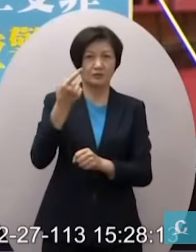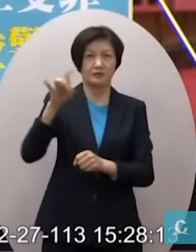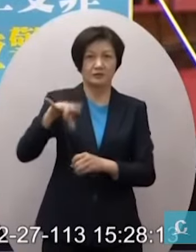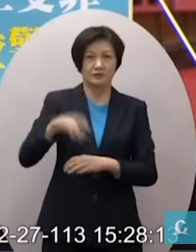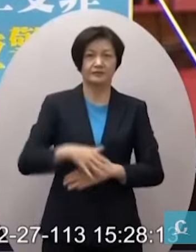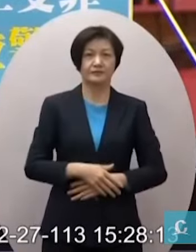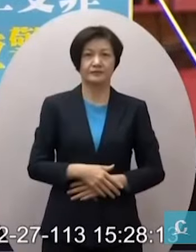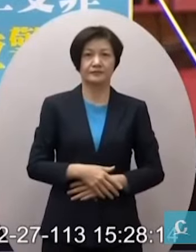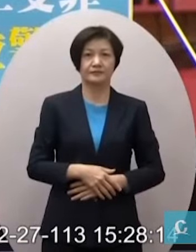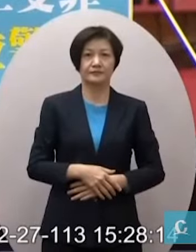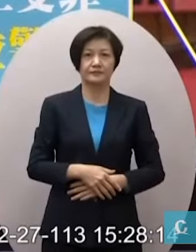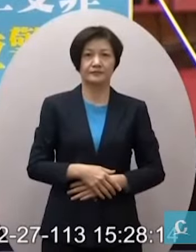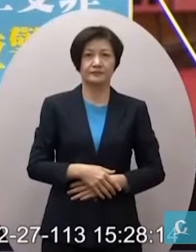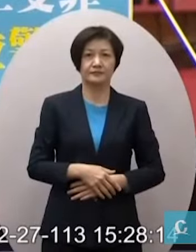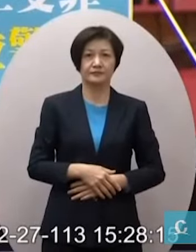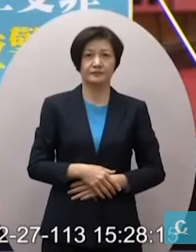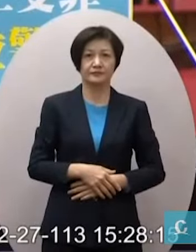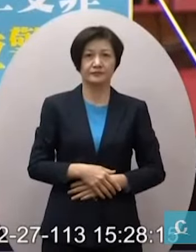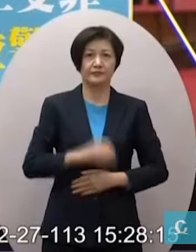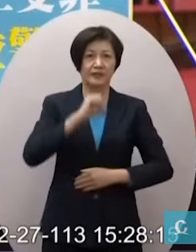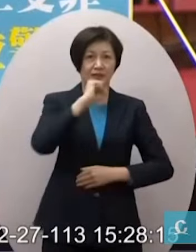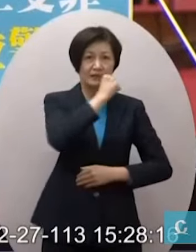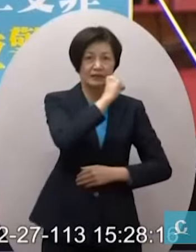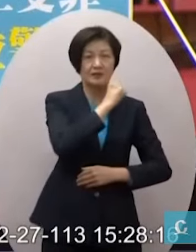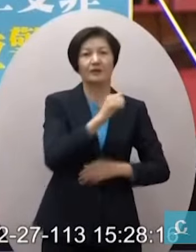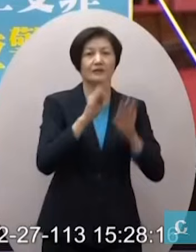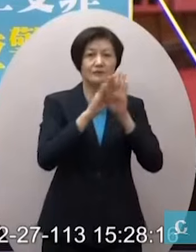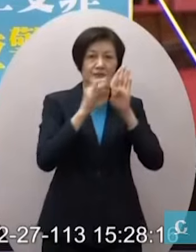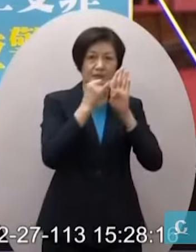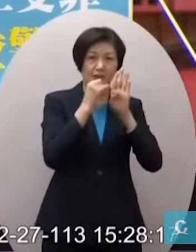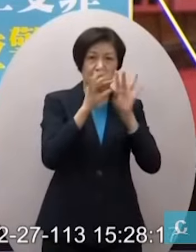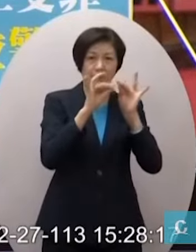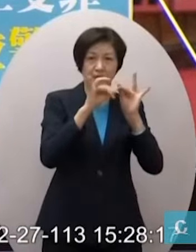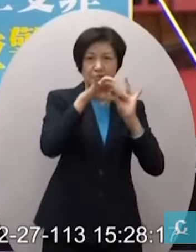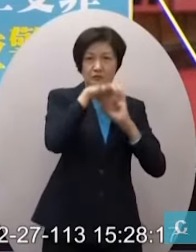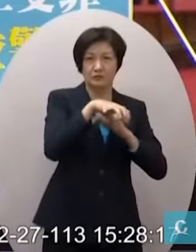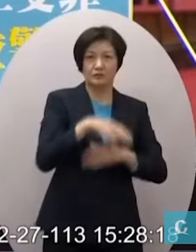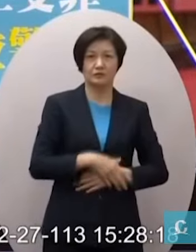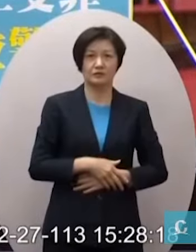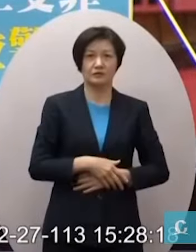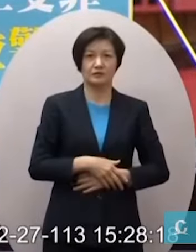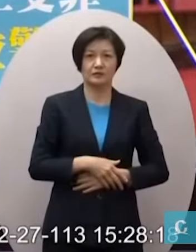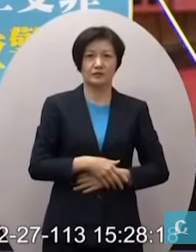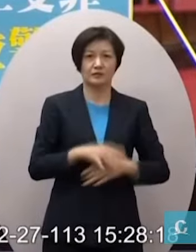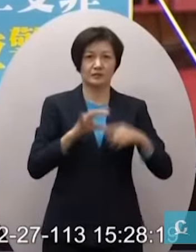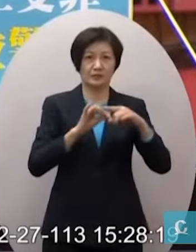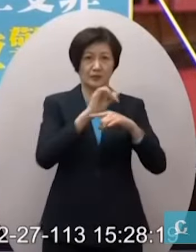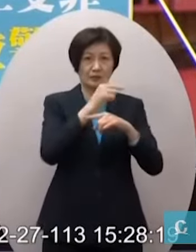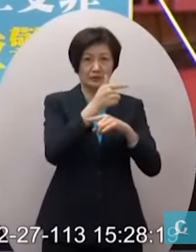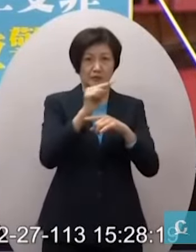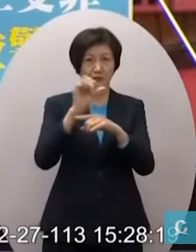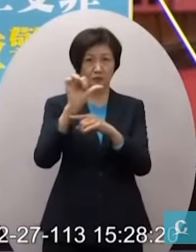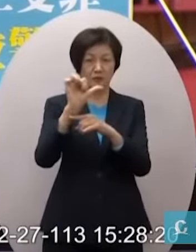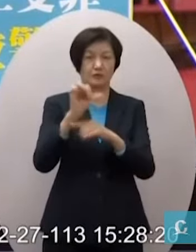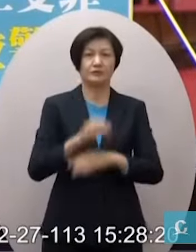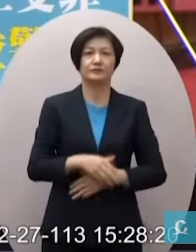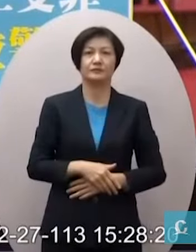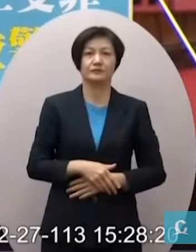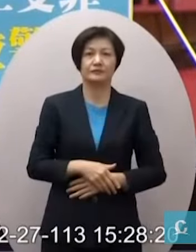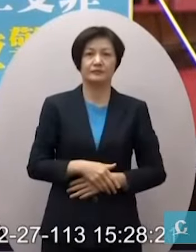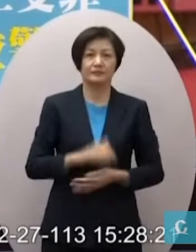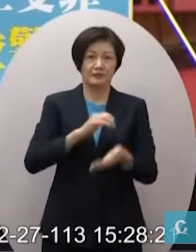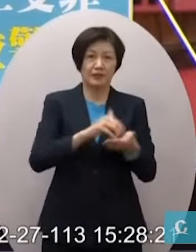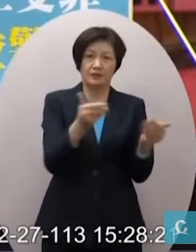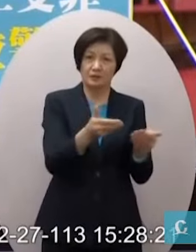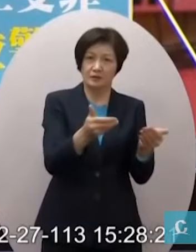在这那个台闽地区那个6.5%，结果他医